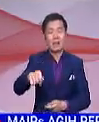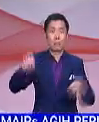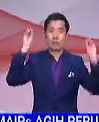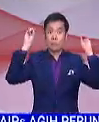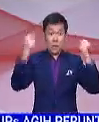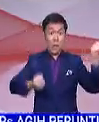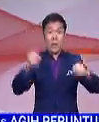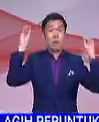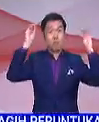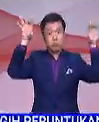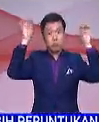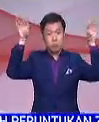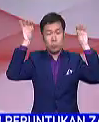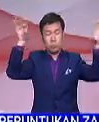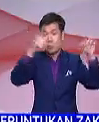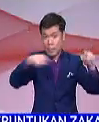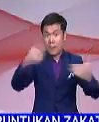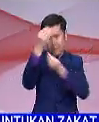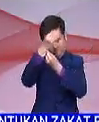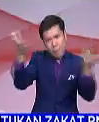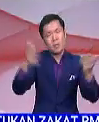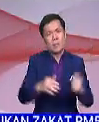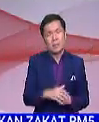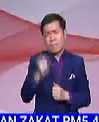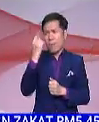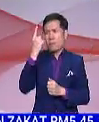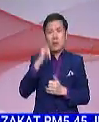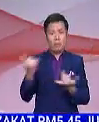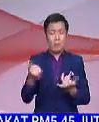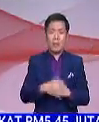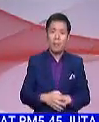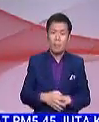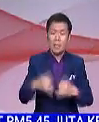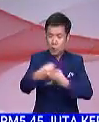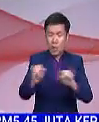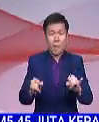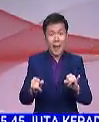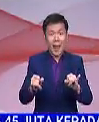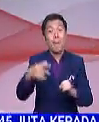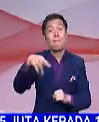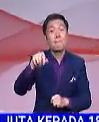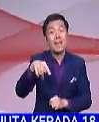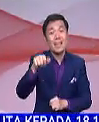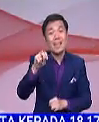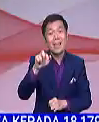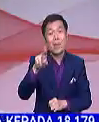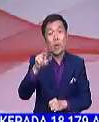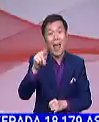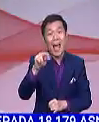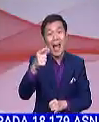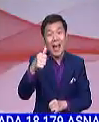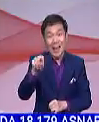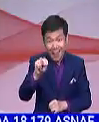akan dilakukan Jabatan Penerangan Sabah. Sebenarnya Jabatan Penerangan lebih kepada membuat hebahan supaya